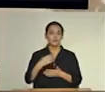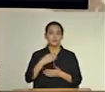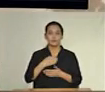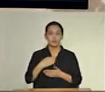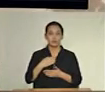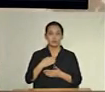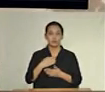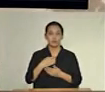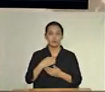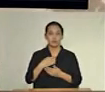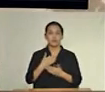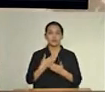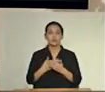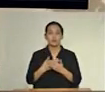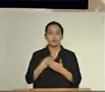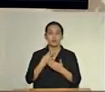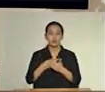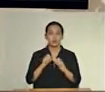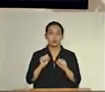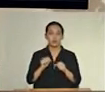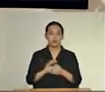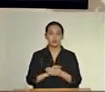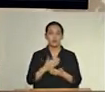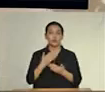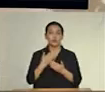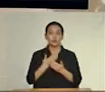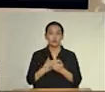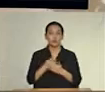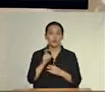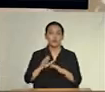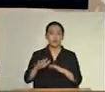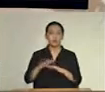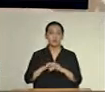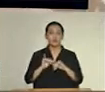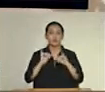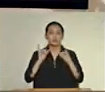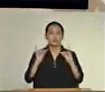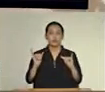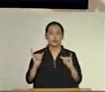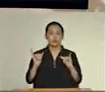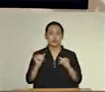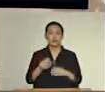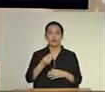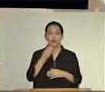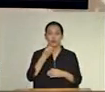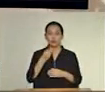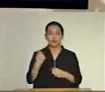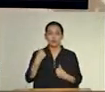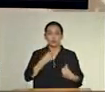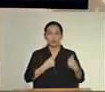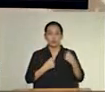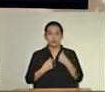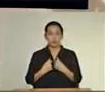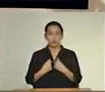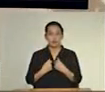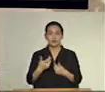kattadir. Demak, uni quyidagi misol orqali ko'rishimiz mumkin. Masalan, aholi soni ortishi bilan aholini oziq-ovqatga,